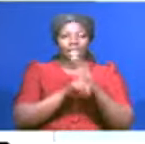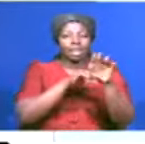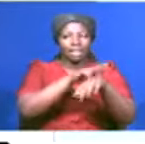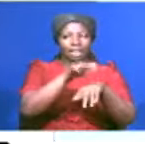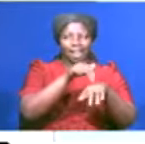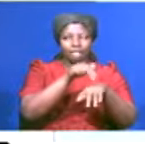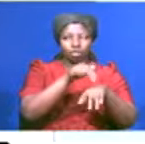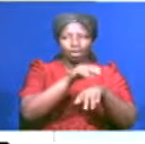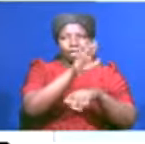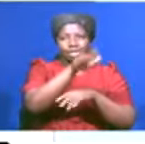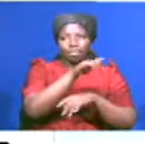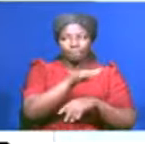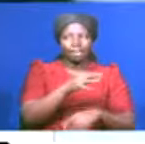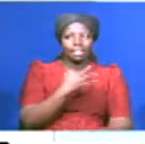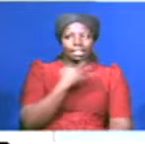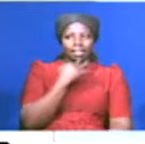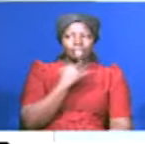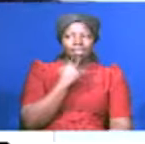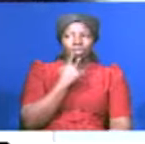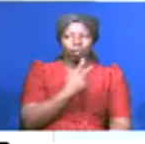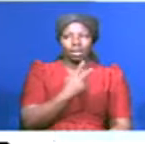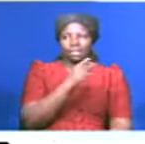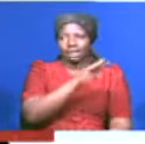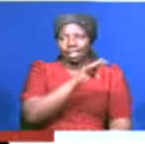233 na wale wa seneti wawe